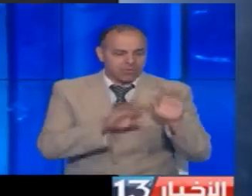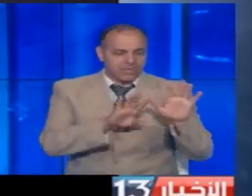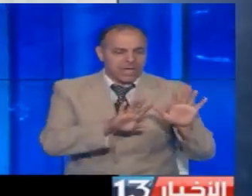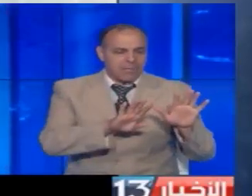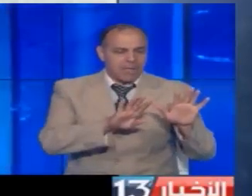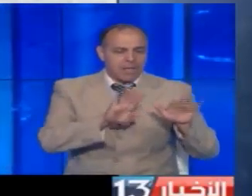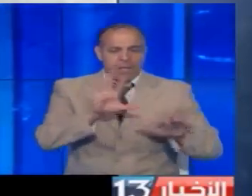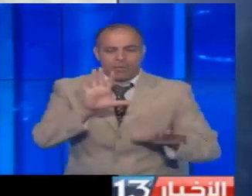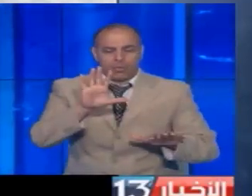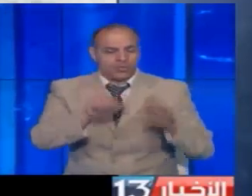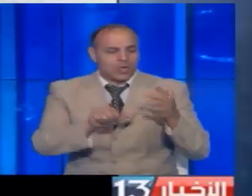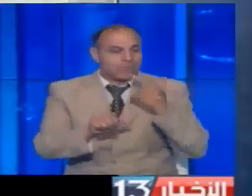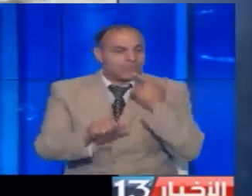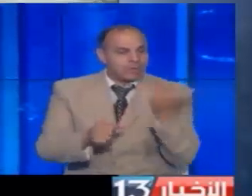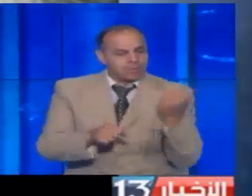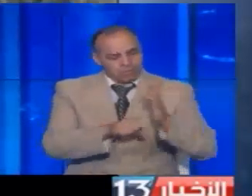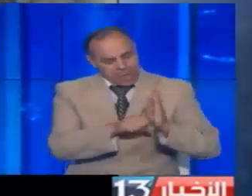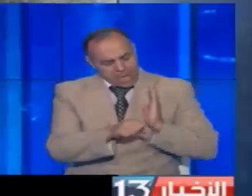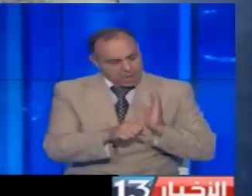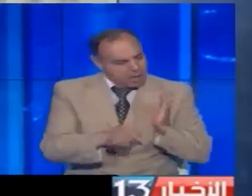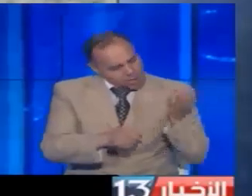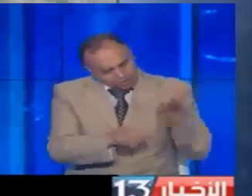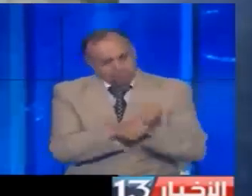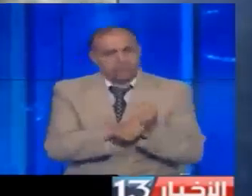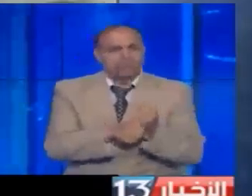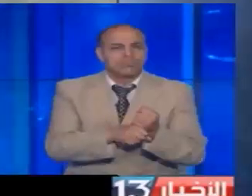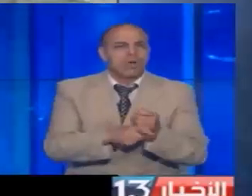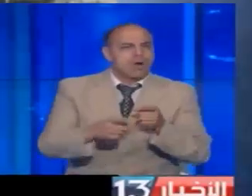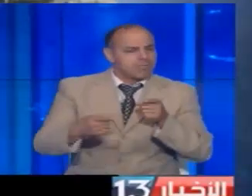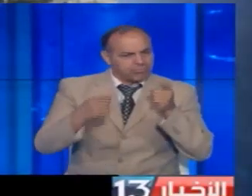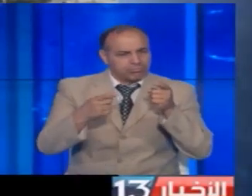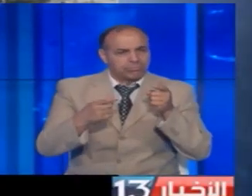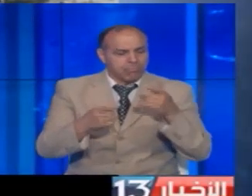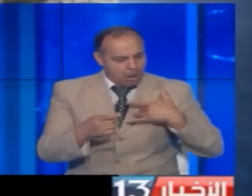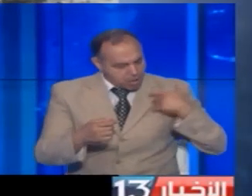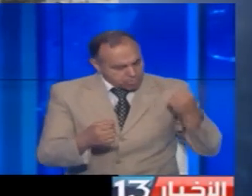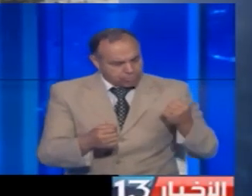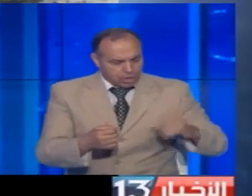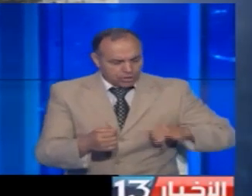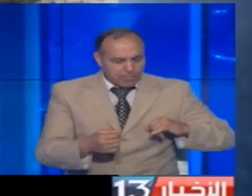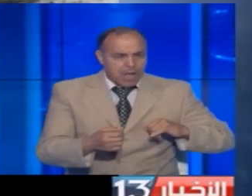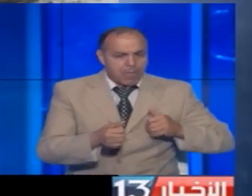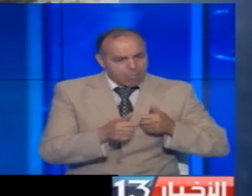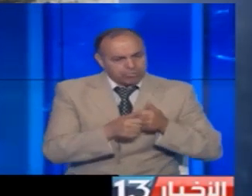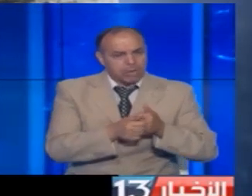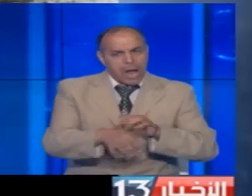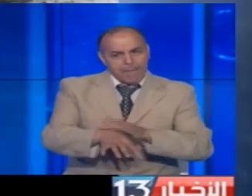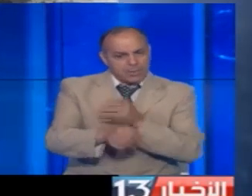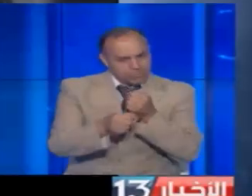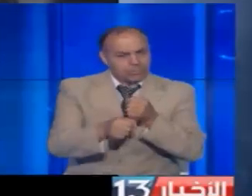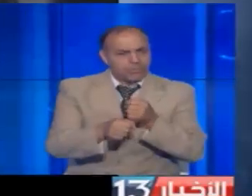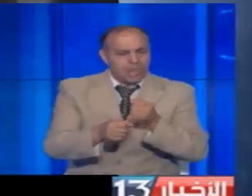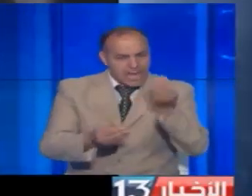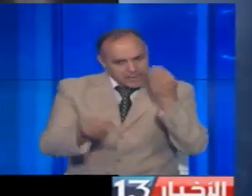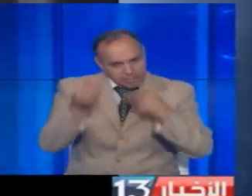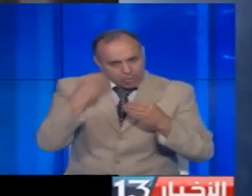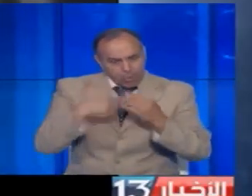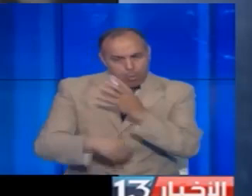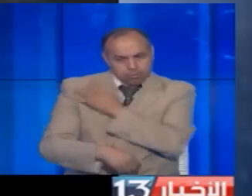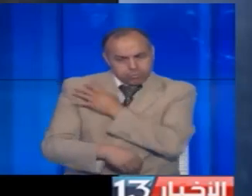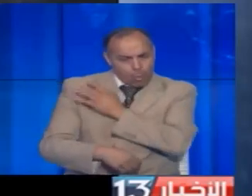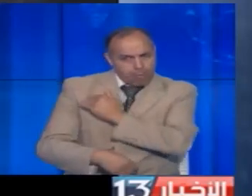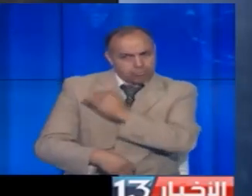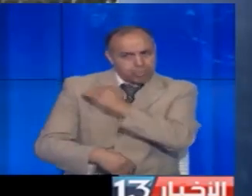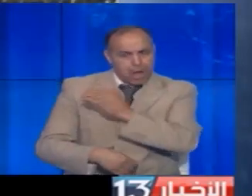56 و900 ألف حتى أنشئت القوات المسلحة التونسية بعزيمة شباب يفور حماسا وبخبرة بعض الضباط